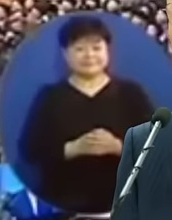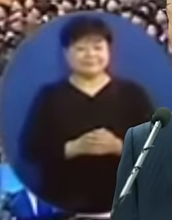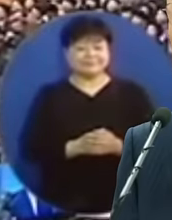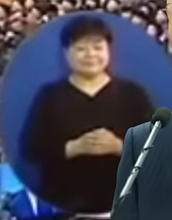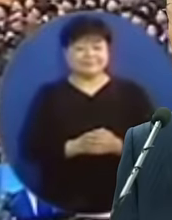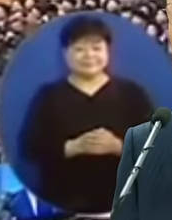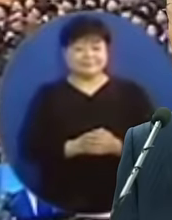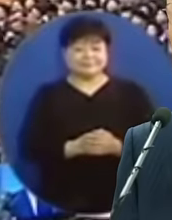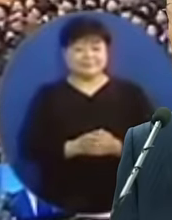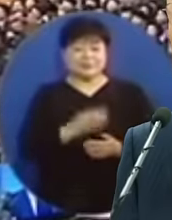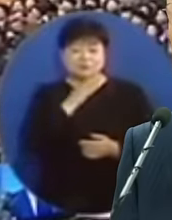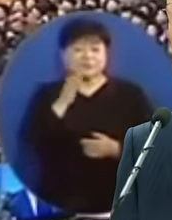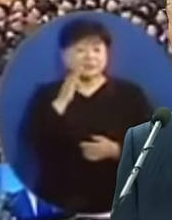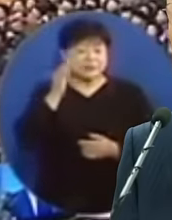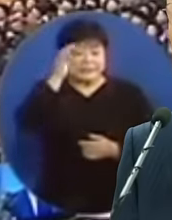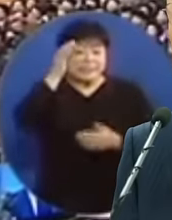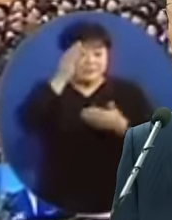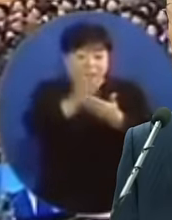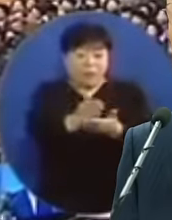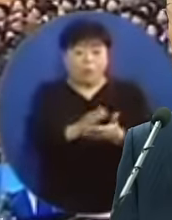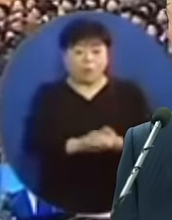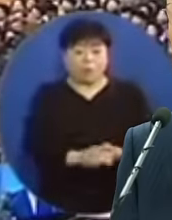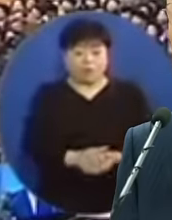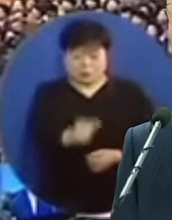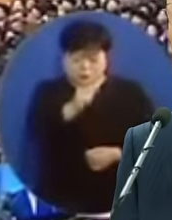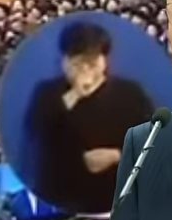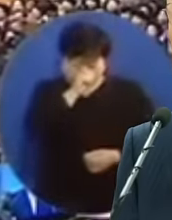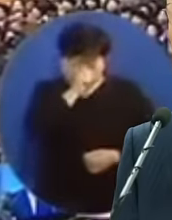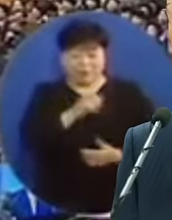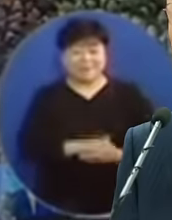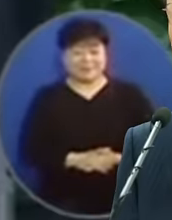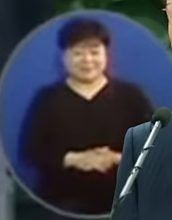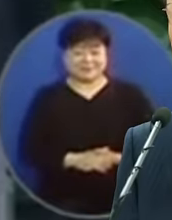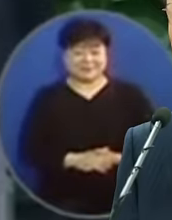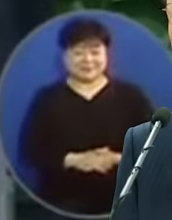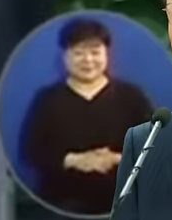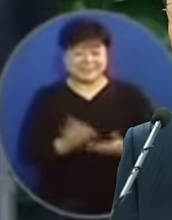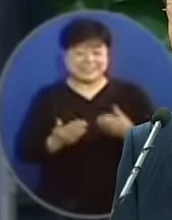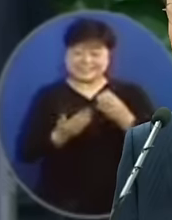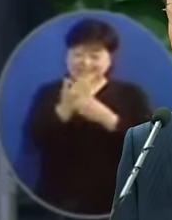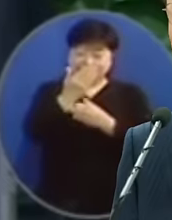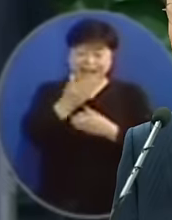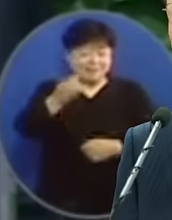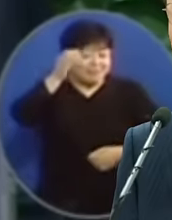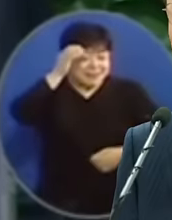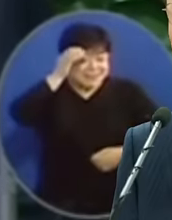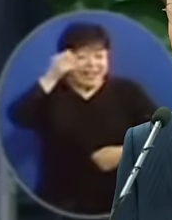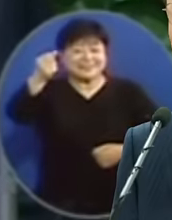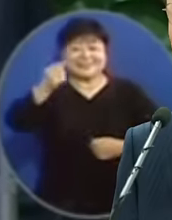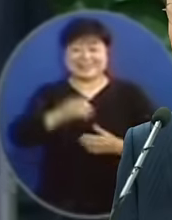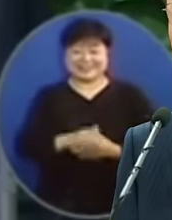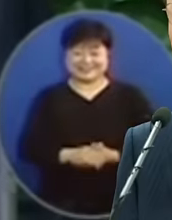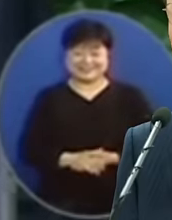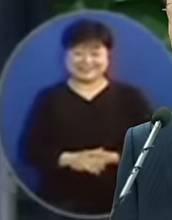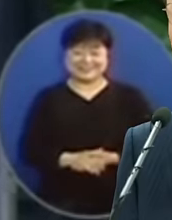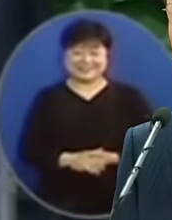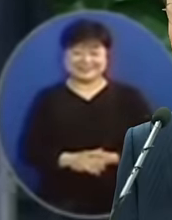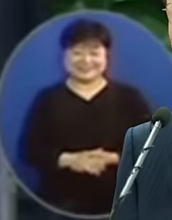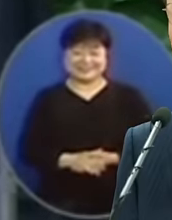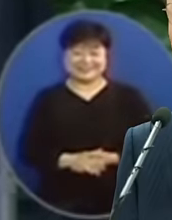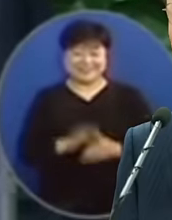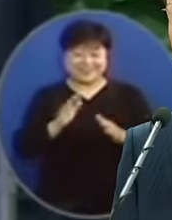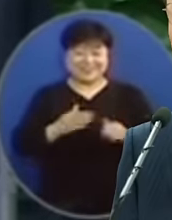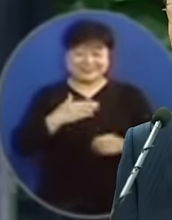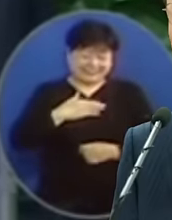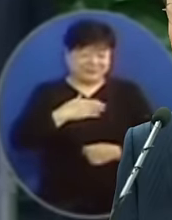것입니다. 부정적인 기대를 하지 말고 어떠한 일이 있어도 좋은 일이 일어날 것을 기대해야 되는 것입니다.